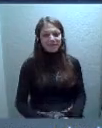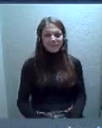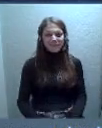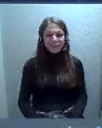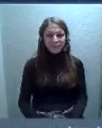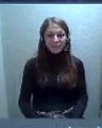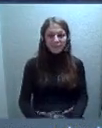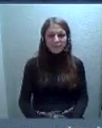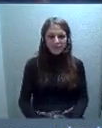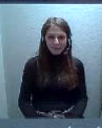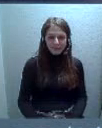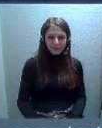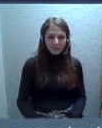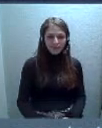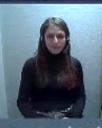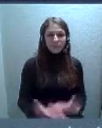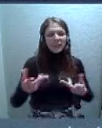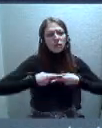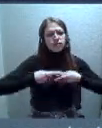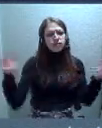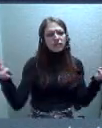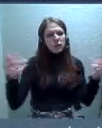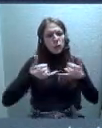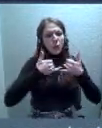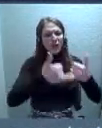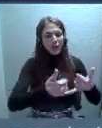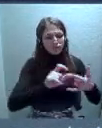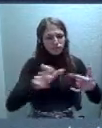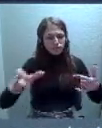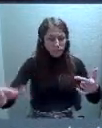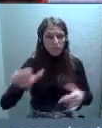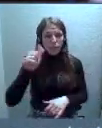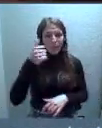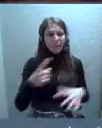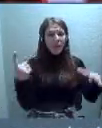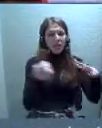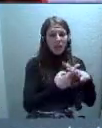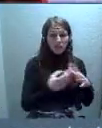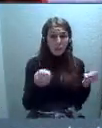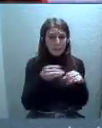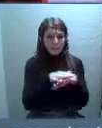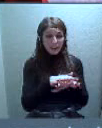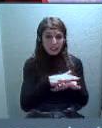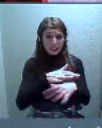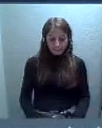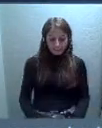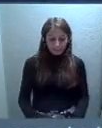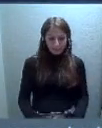Donc nous allons vous annoncer les trophées suivants, intégration, mixité et